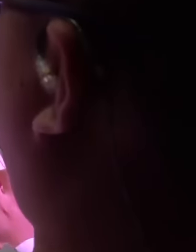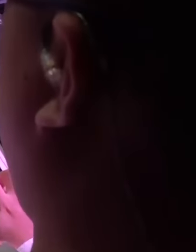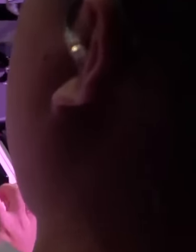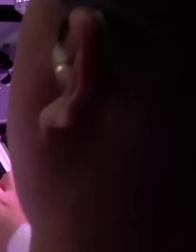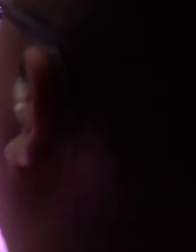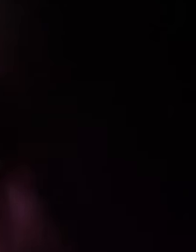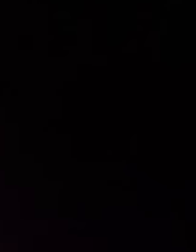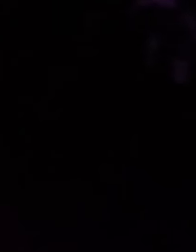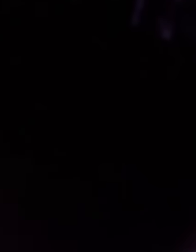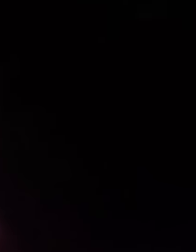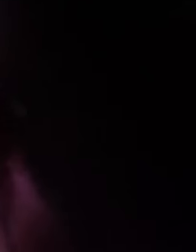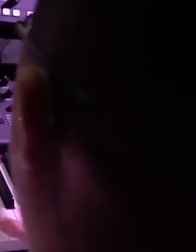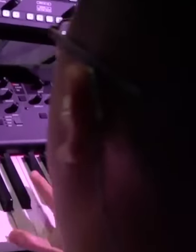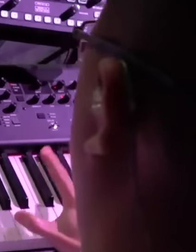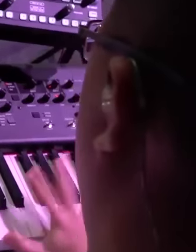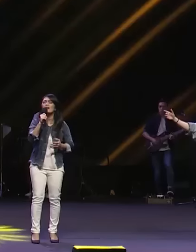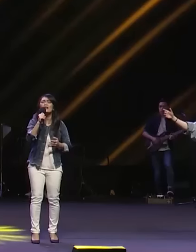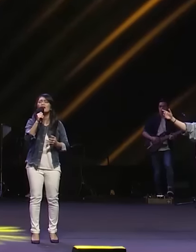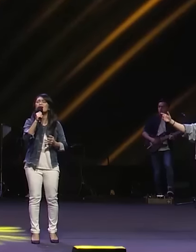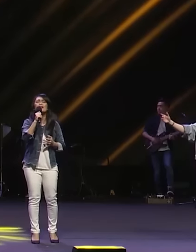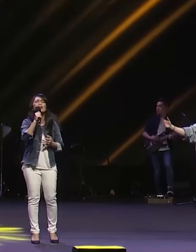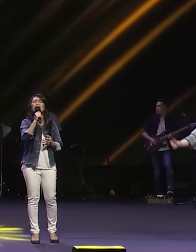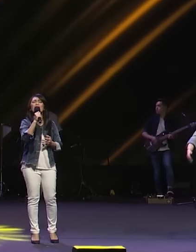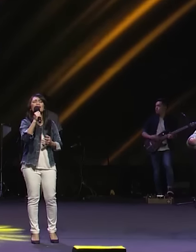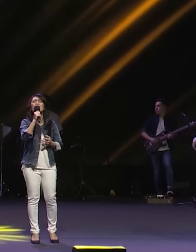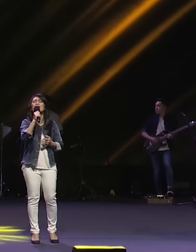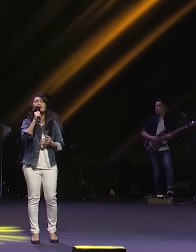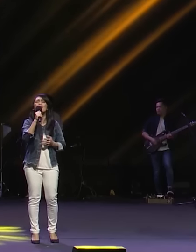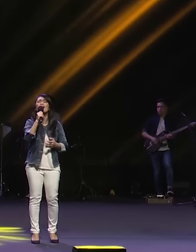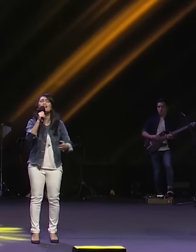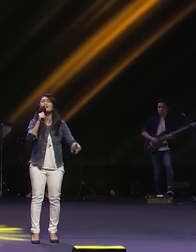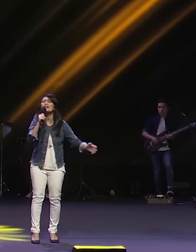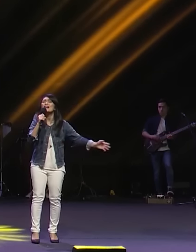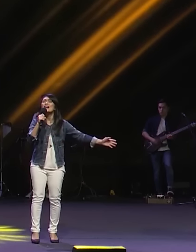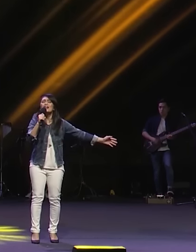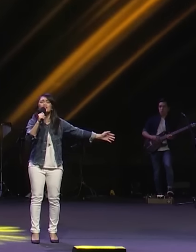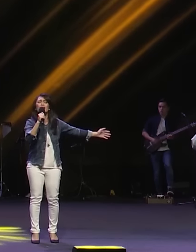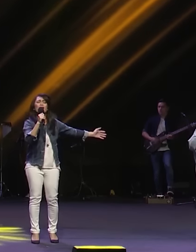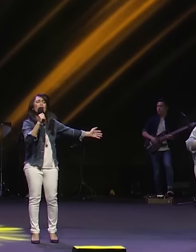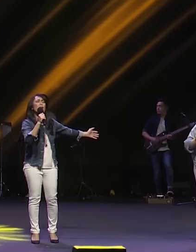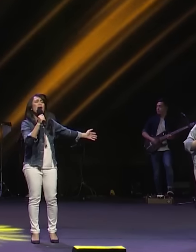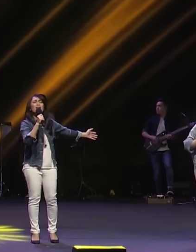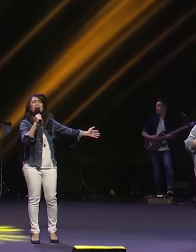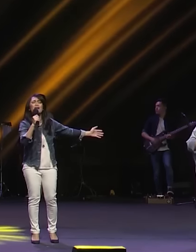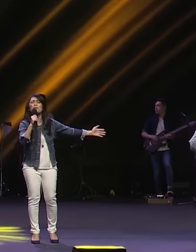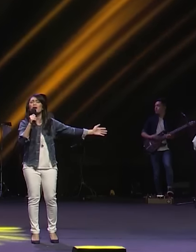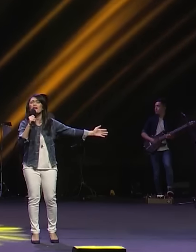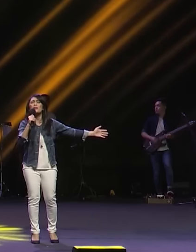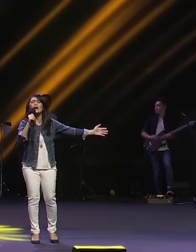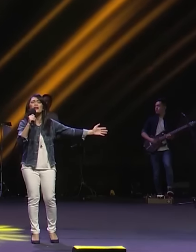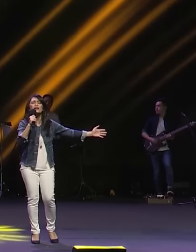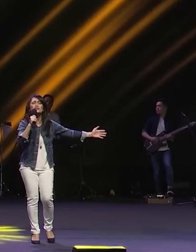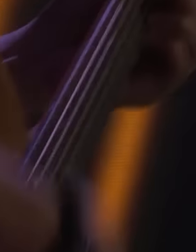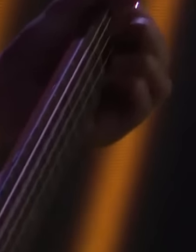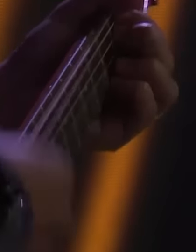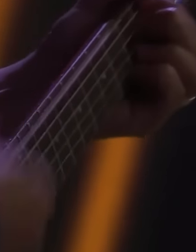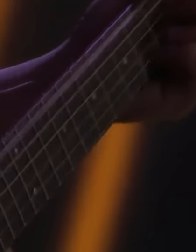Mengalir kuasa-Mu Tuhan, menjamah setiap hati.